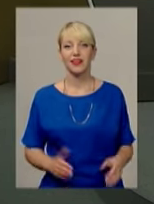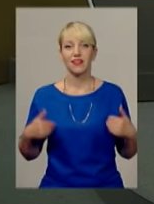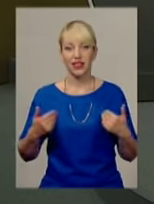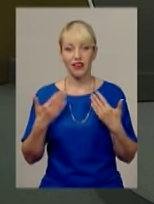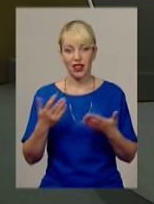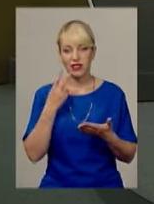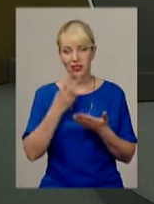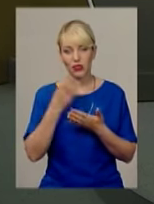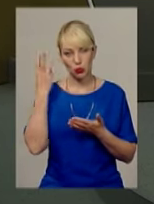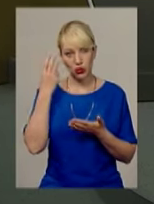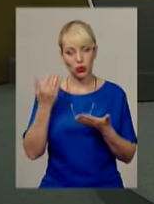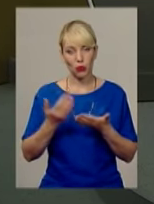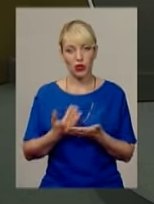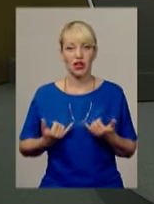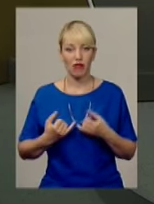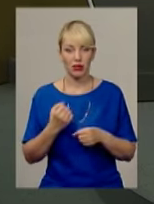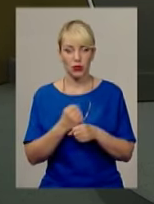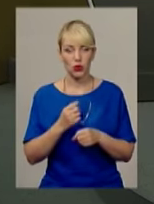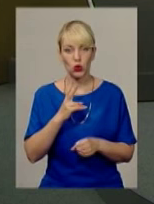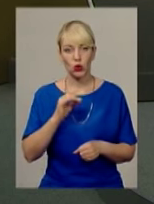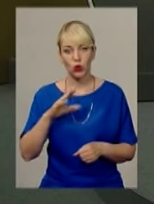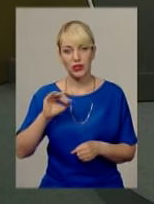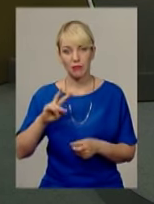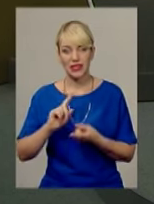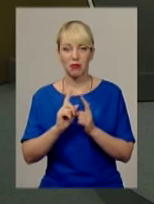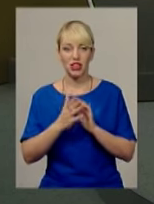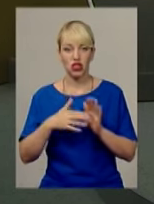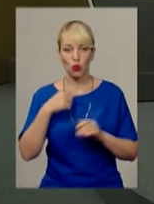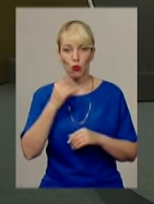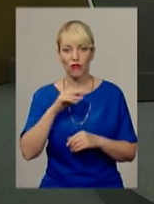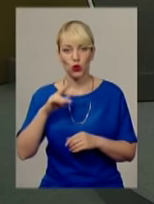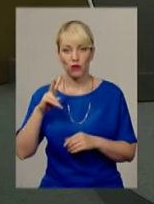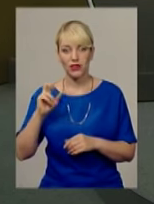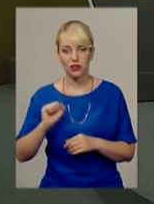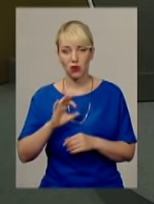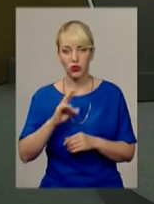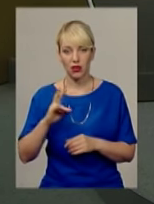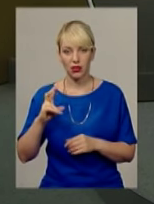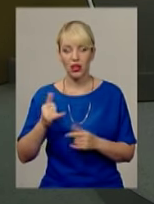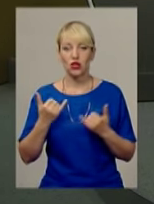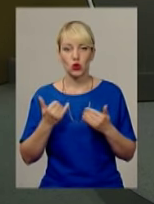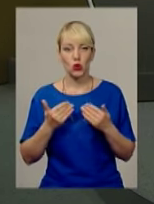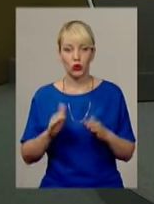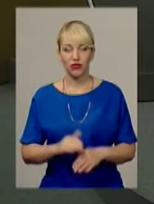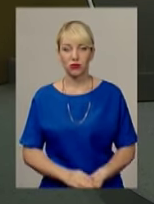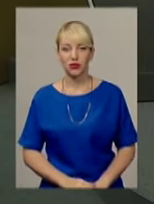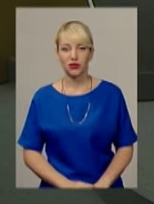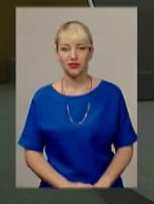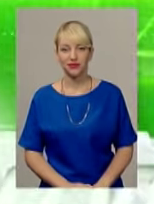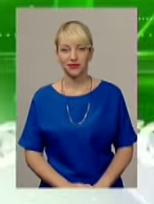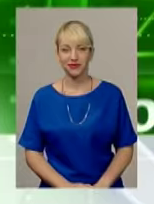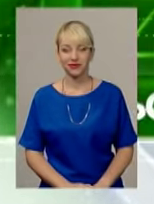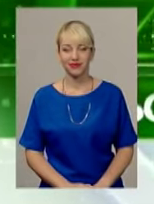Вітаю вас. В ефірі «Подільська панорама» у студії Віталій Постемський, переклад на жестову мову Оксана Фіновська. Сьогодні у випуску.